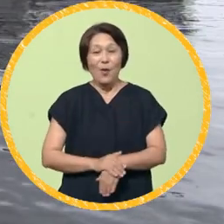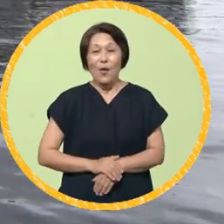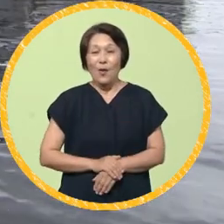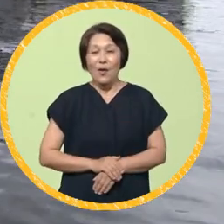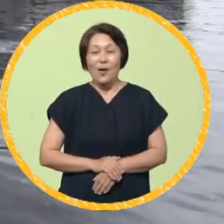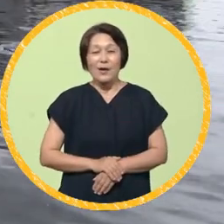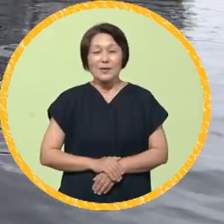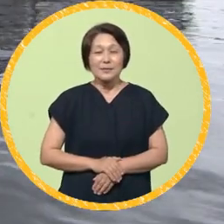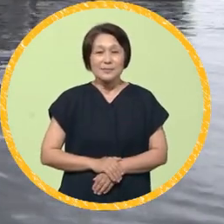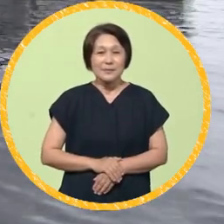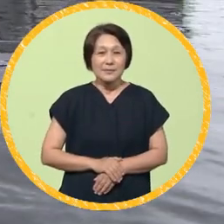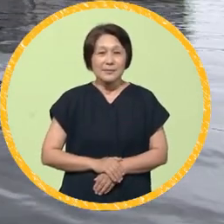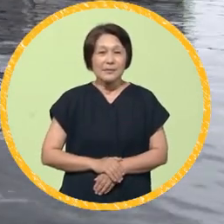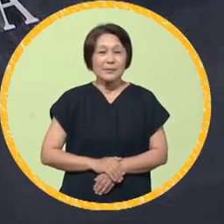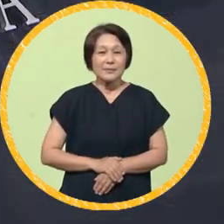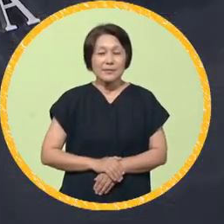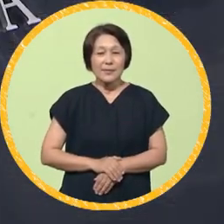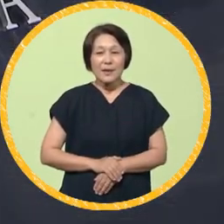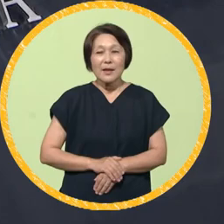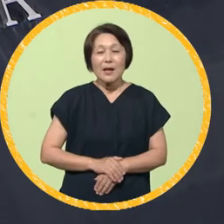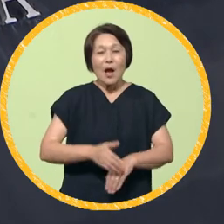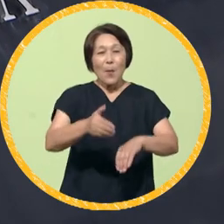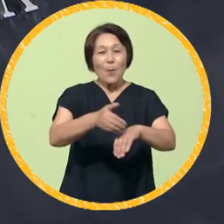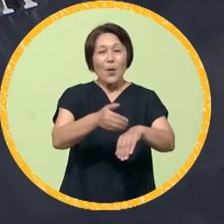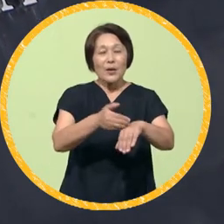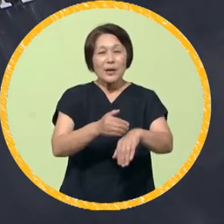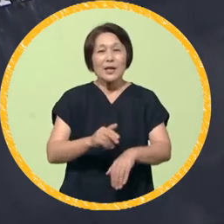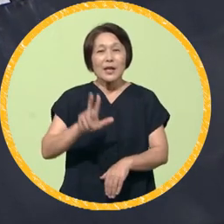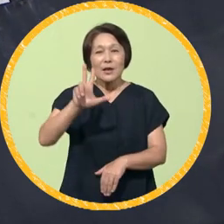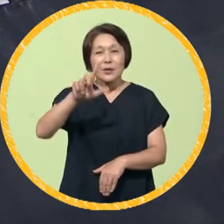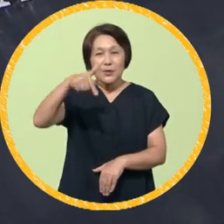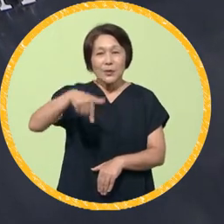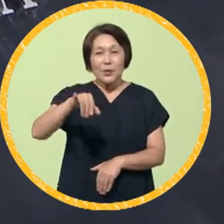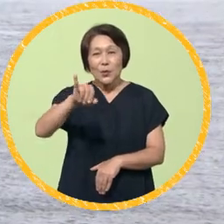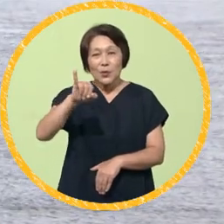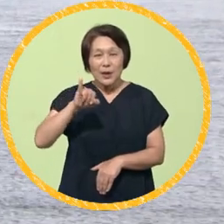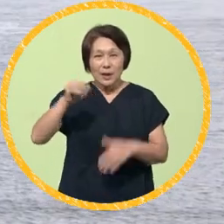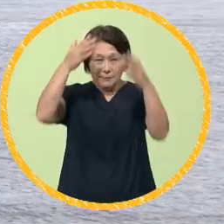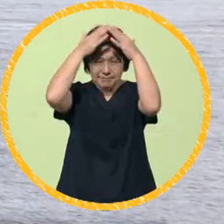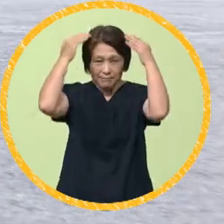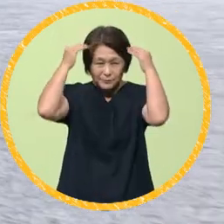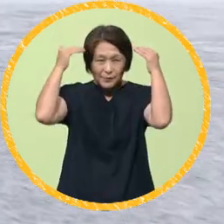島2019モンキー D ルフィ島。